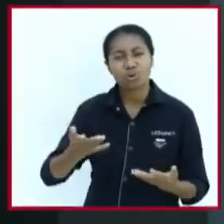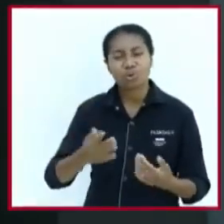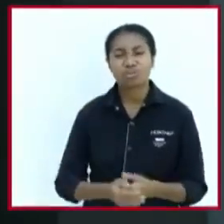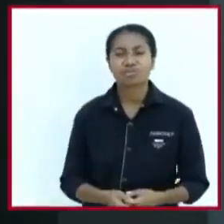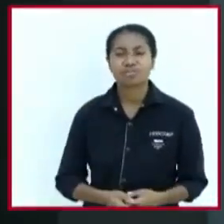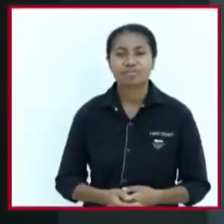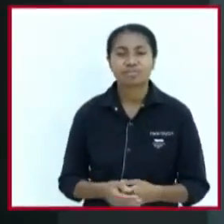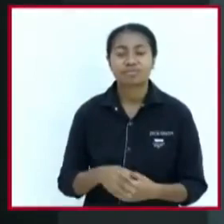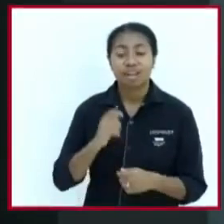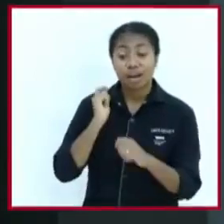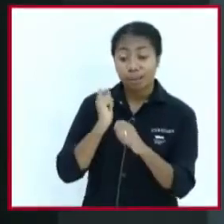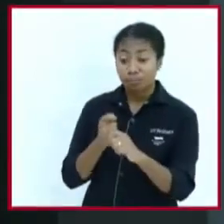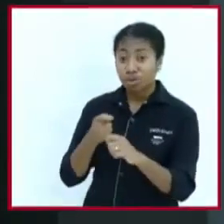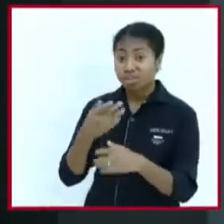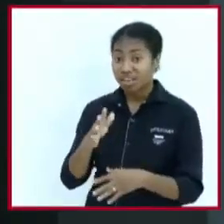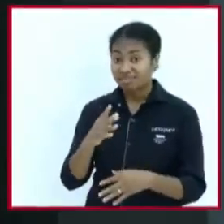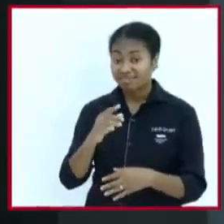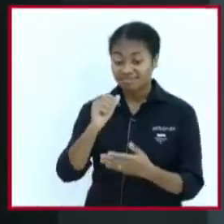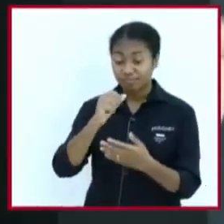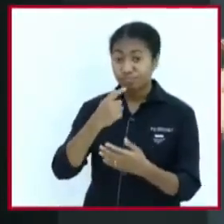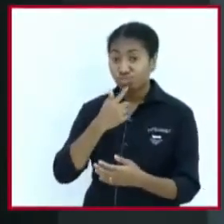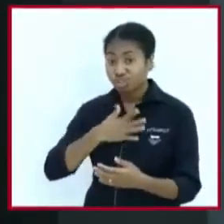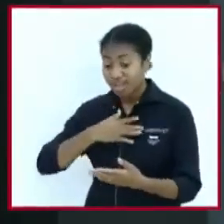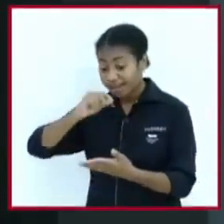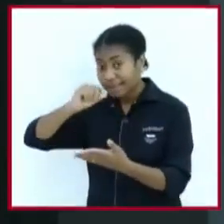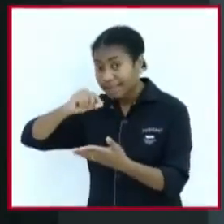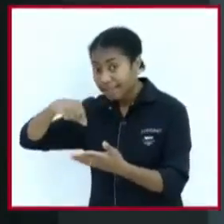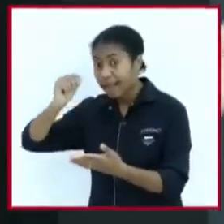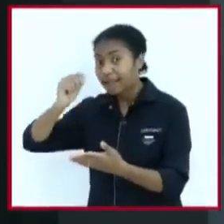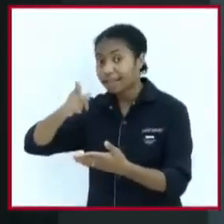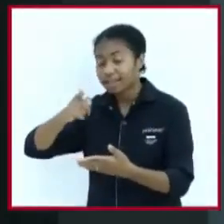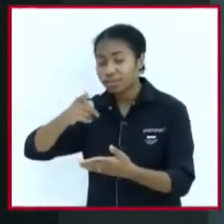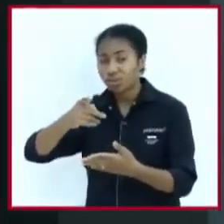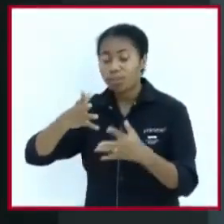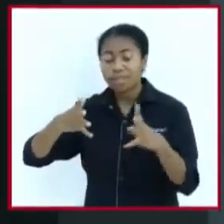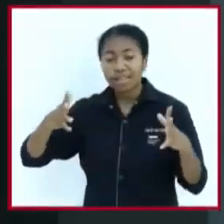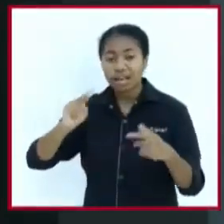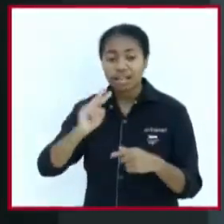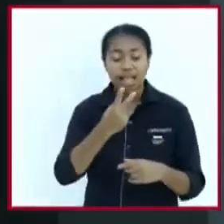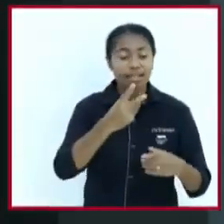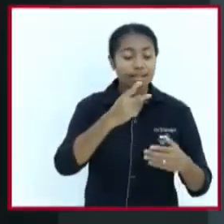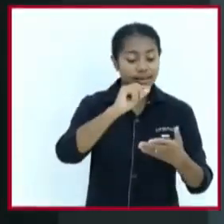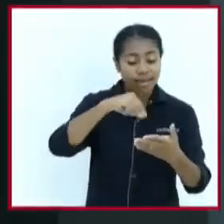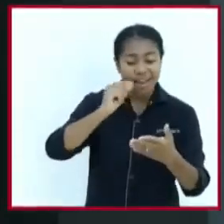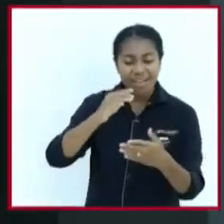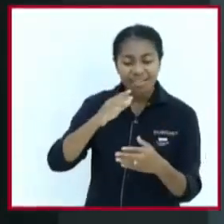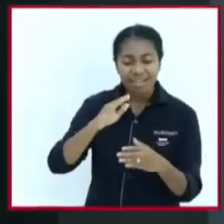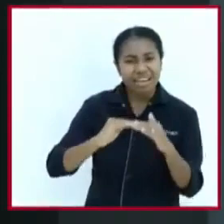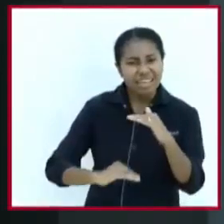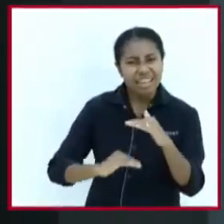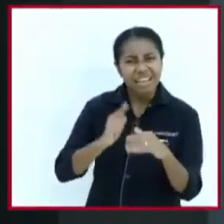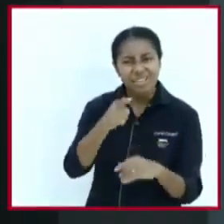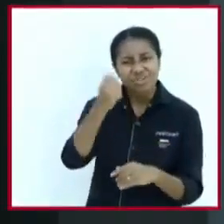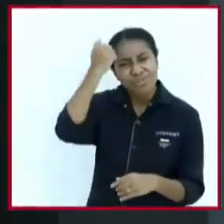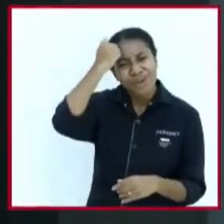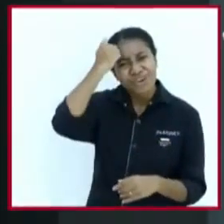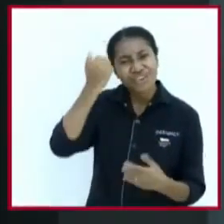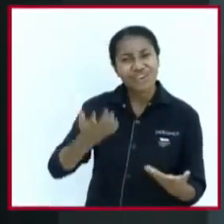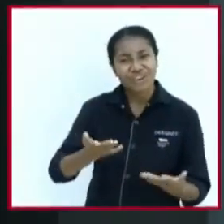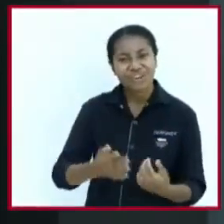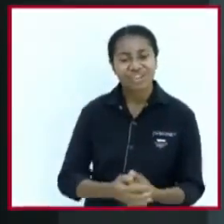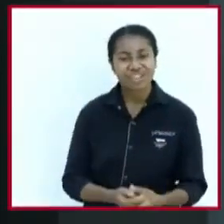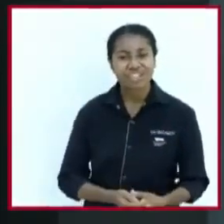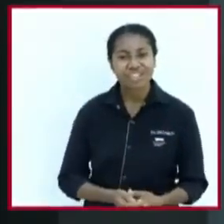Hai membuang yang lebih bernilai mengganti dengan yang nilainya sangat rendah itu kebodohan membuang yang